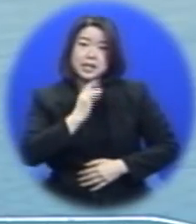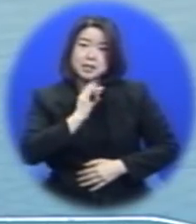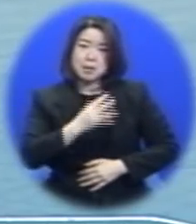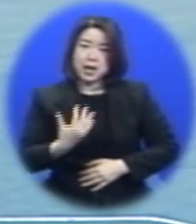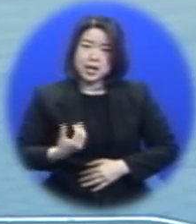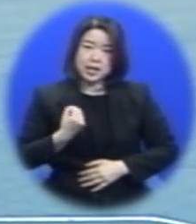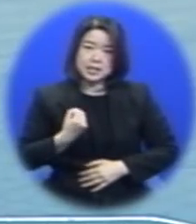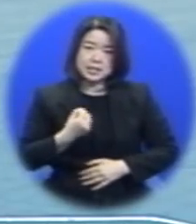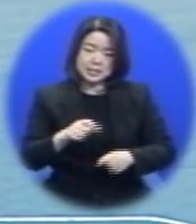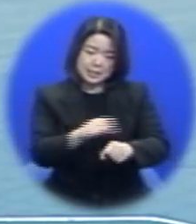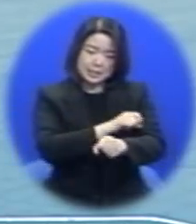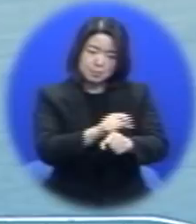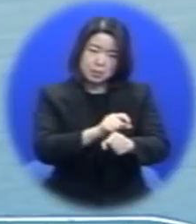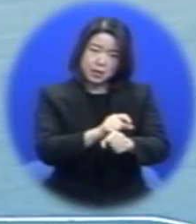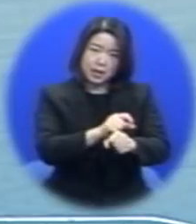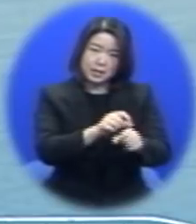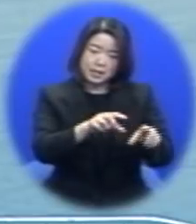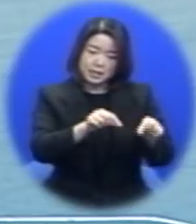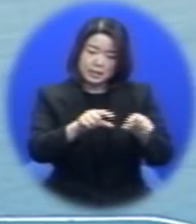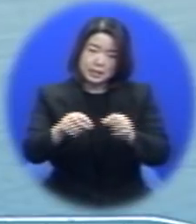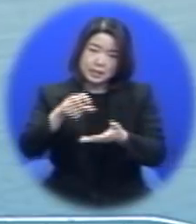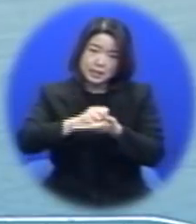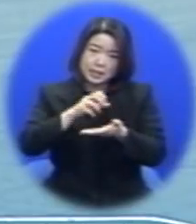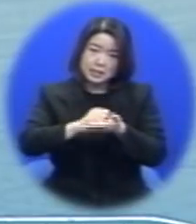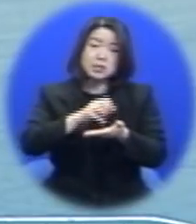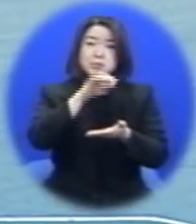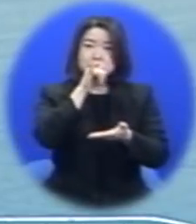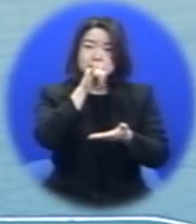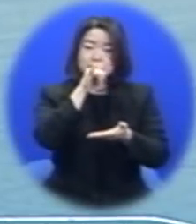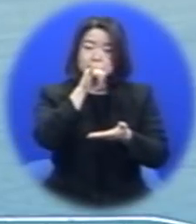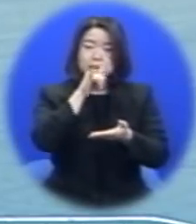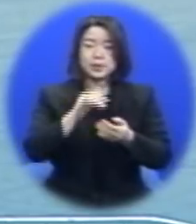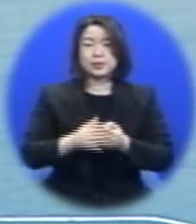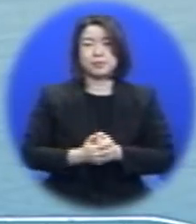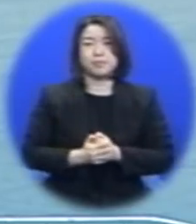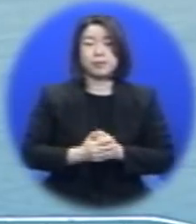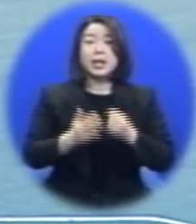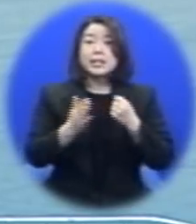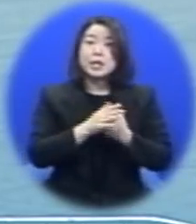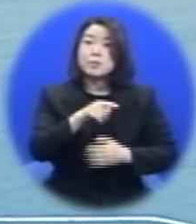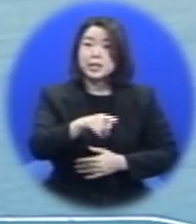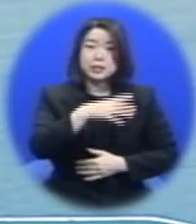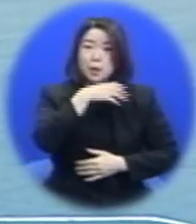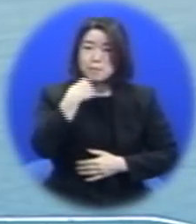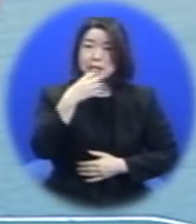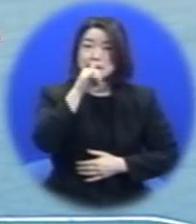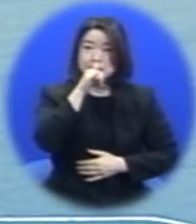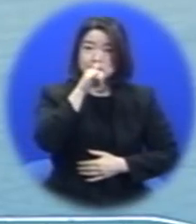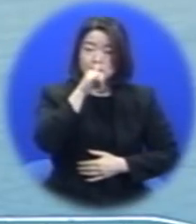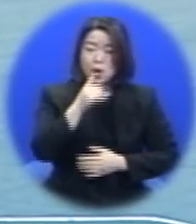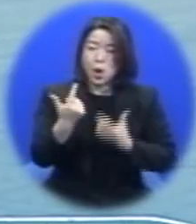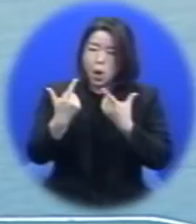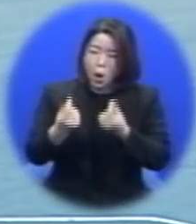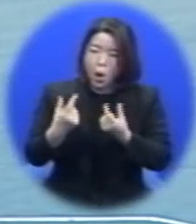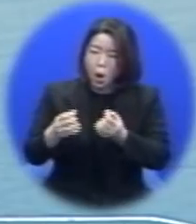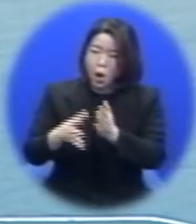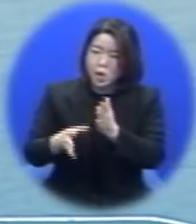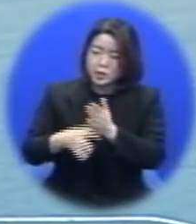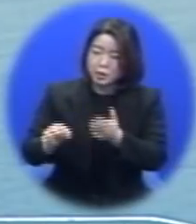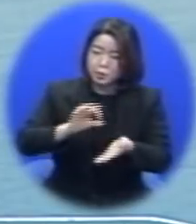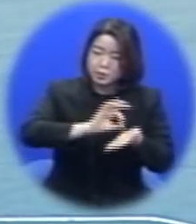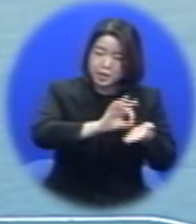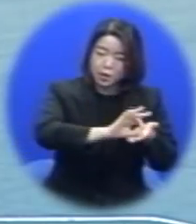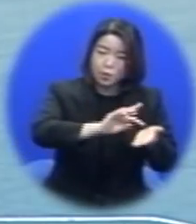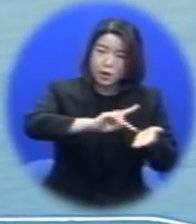특별한 양념이 있습니다. 그러니까 그런 맛이 나는 거예요. 똑같은 재료를 쓴 것 같은데도.